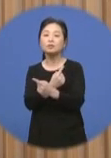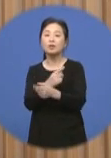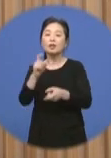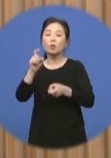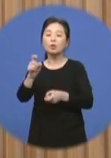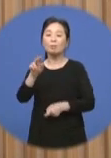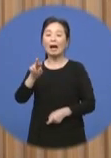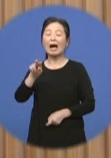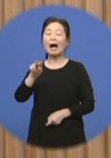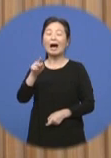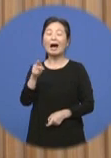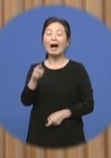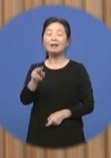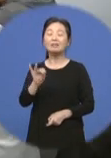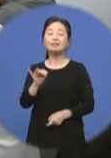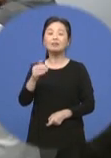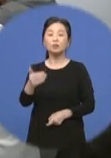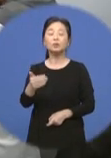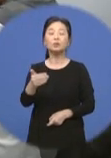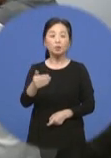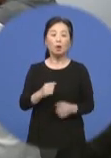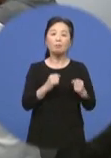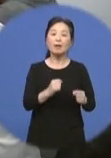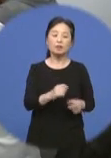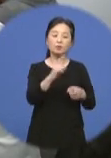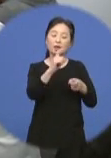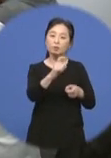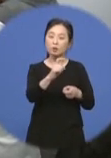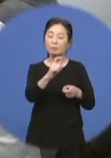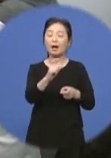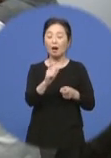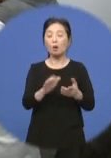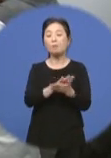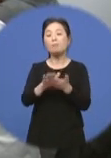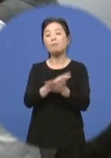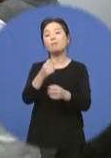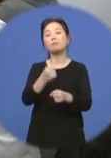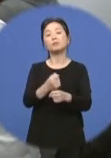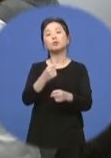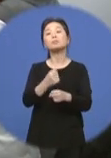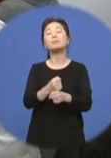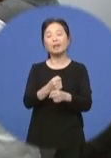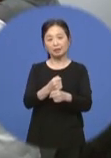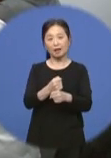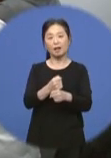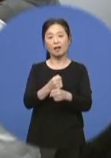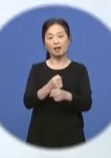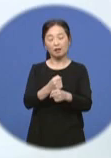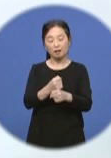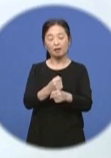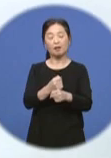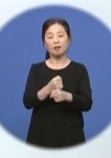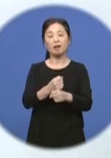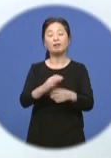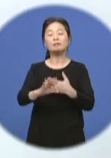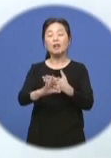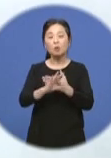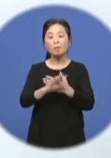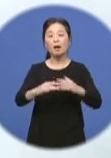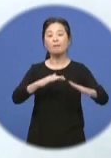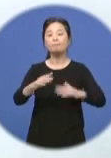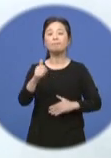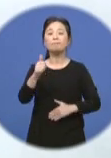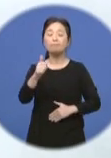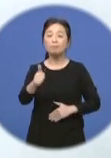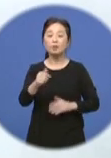せた言葉造語になります。で具体的に言いますとIT エンジニアの方やプログラマーであったりだとかあとデザイナ